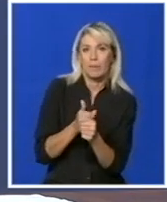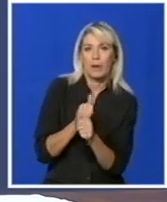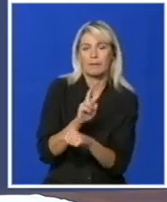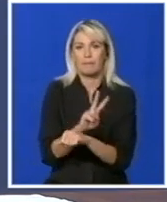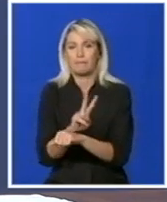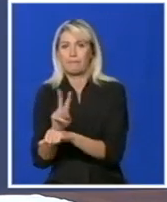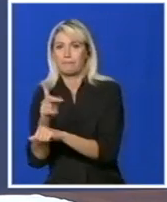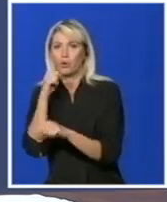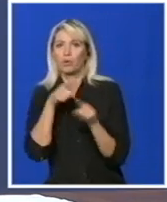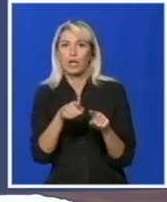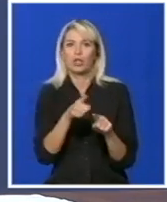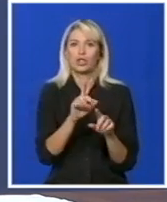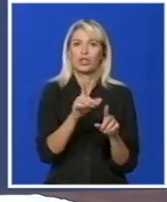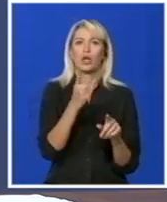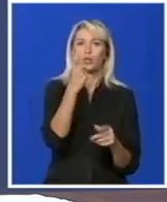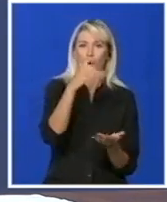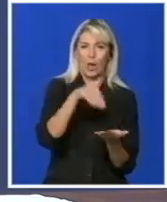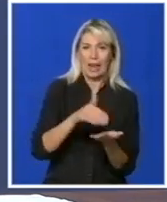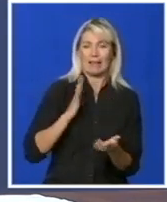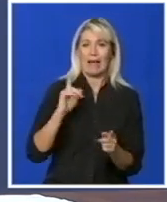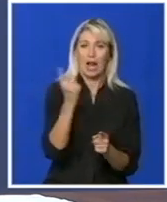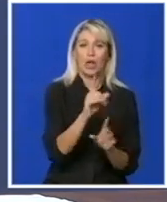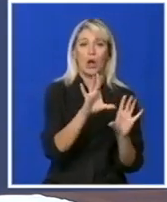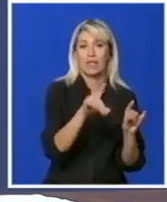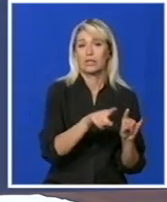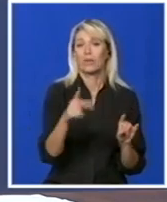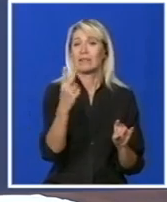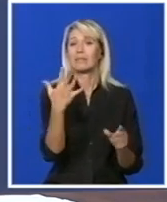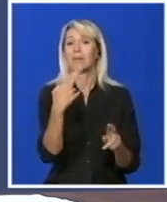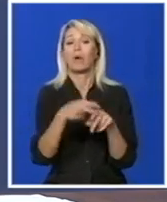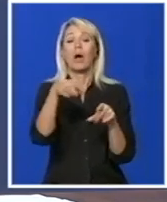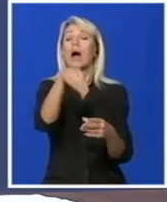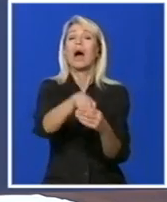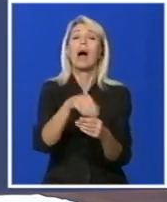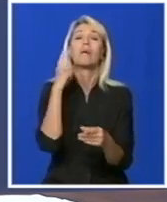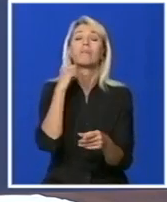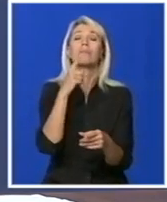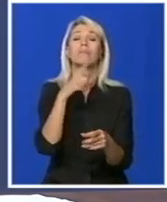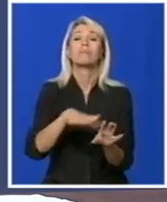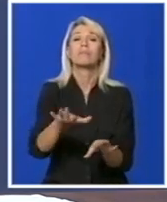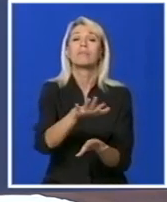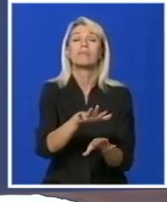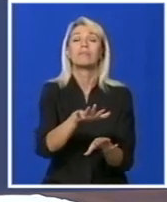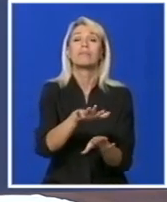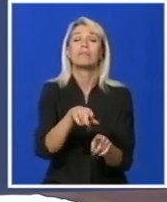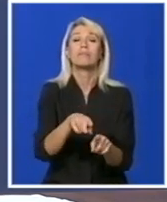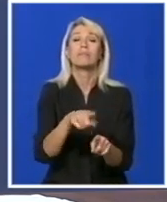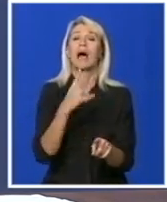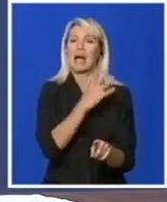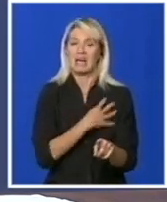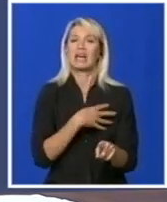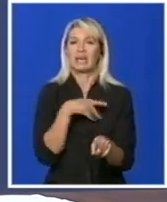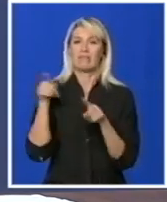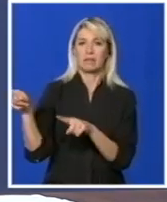od 10 do 25 na 100.000. Tu je, na primjer, Hrvatska i za nju smo ipak se odlučili